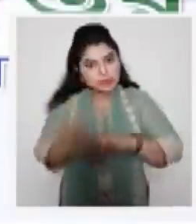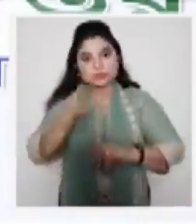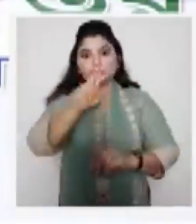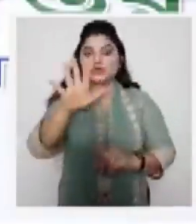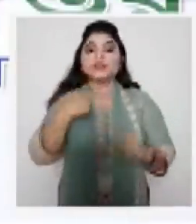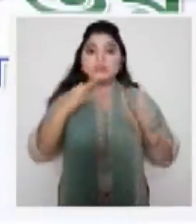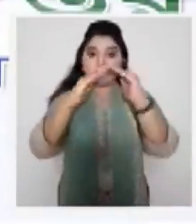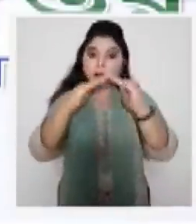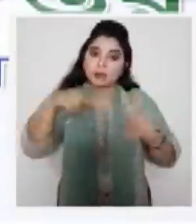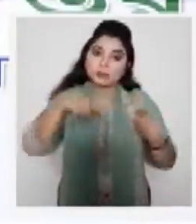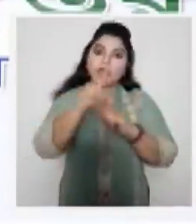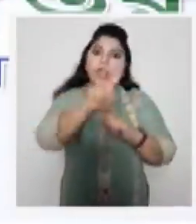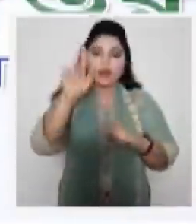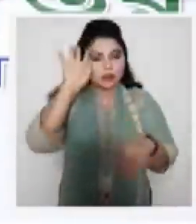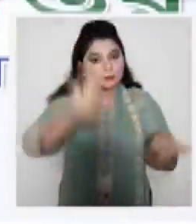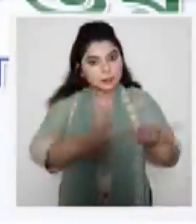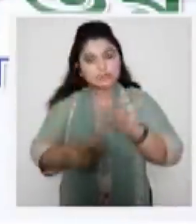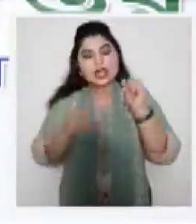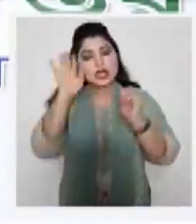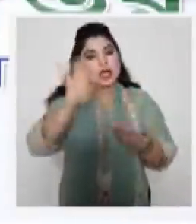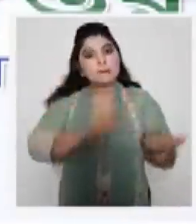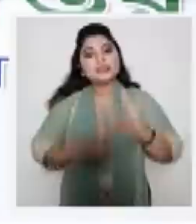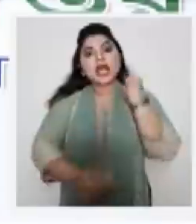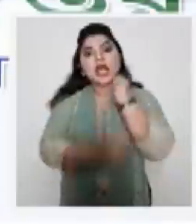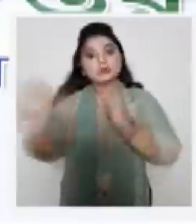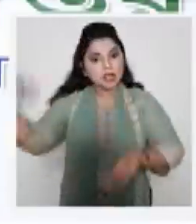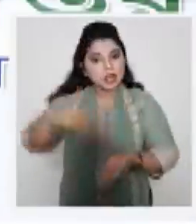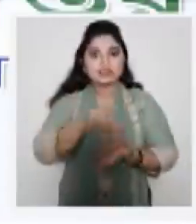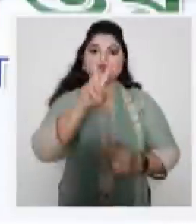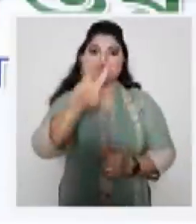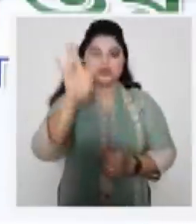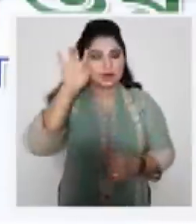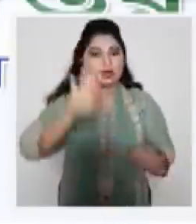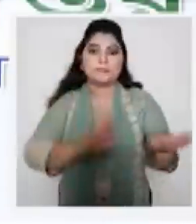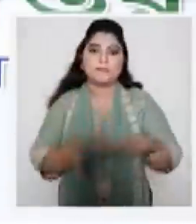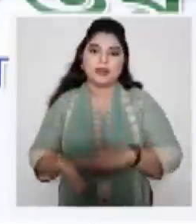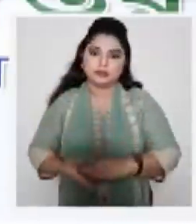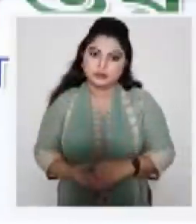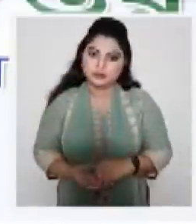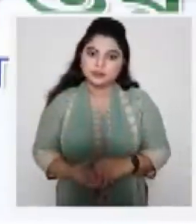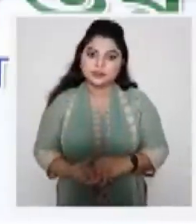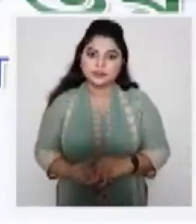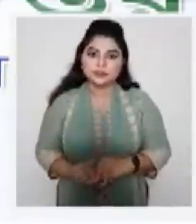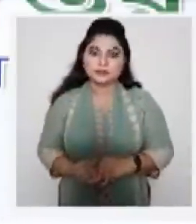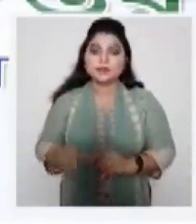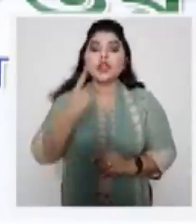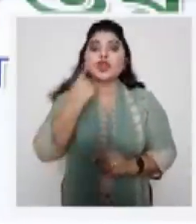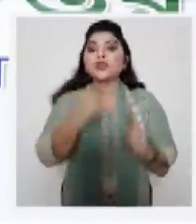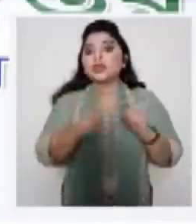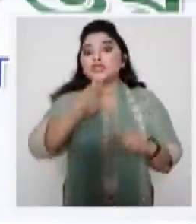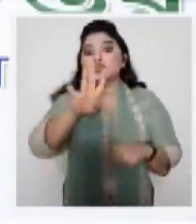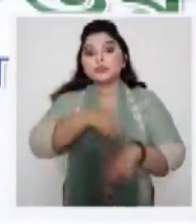করেছেন। হাসপাতালে মৃত্যুবরণ করেছেন 25 জন, বাড়িতে 11 জন এবং মৃত অবস্থায় হাসপাতালে এসেছেন